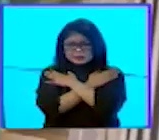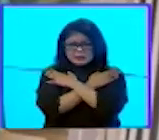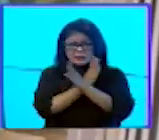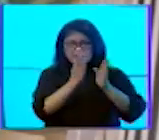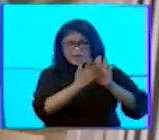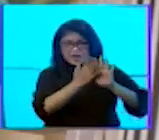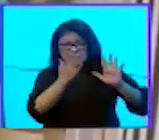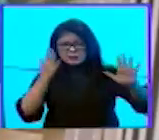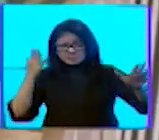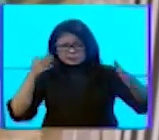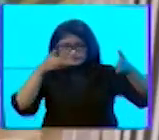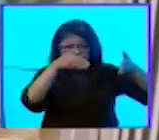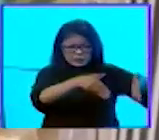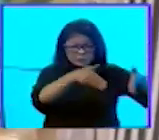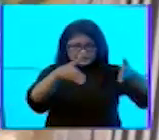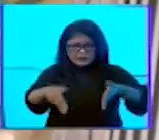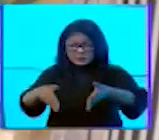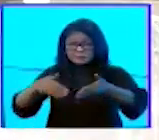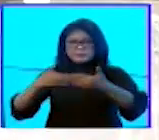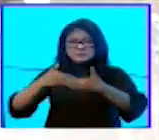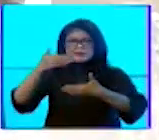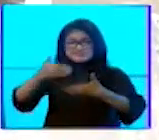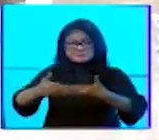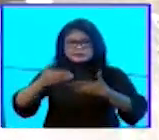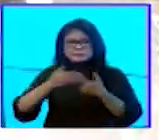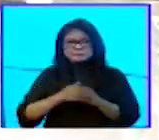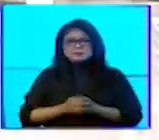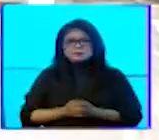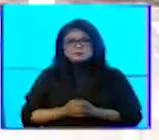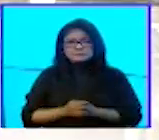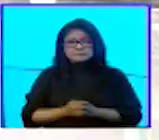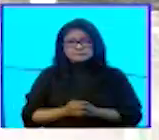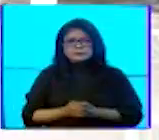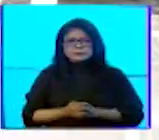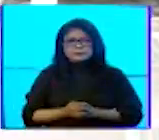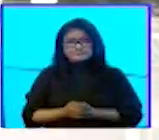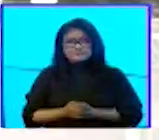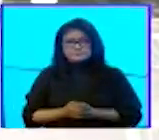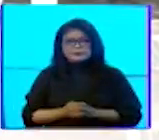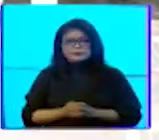relawan untuk proses pemakaman. Dari Kudus, Jawa Tengah, Nur Khoirudin melaporkan.